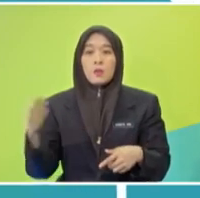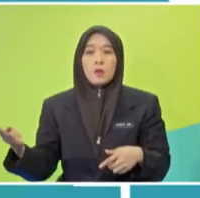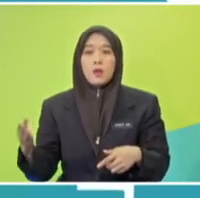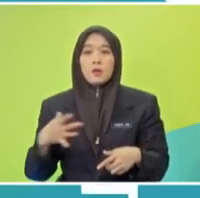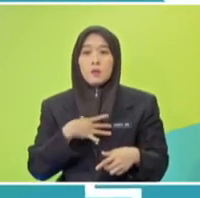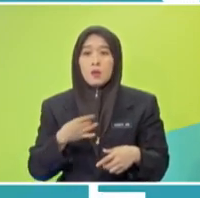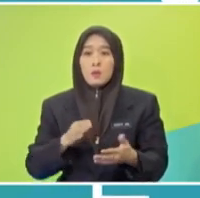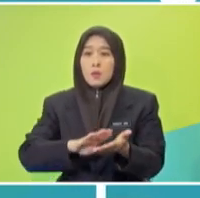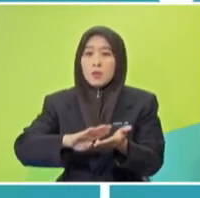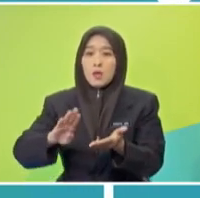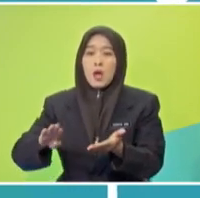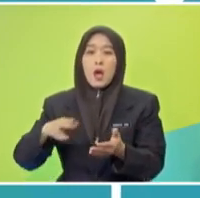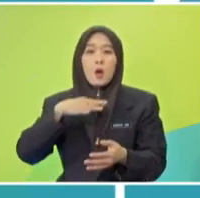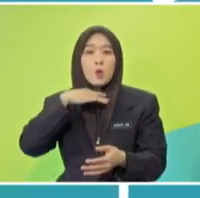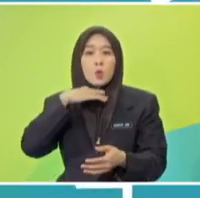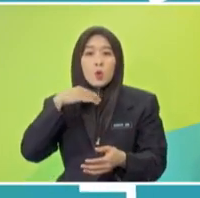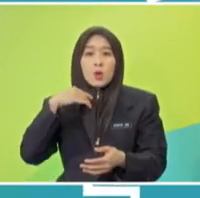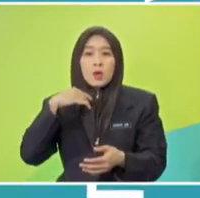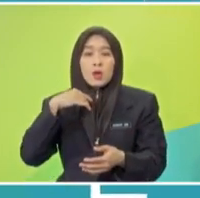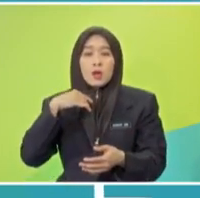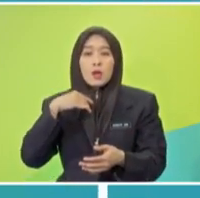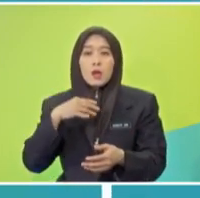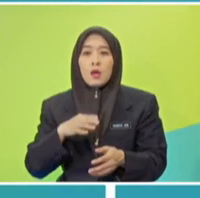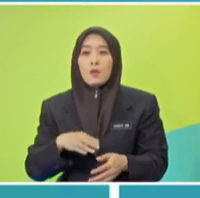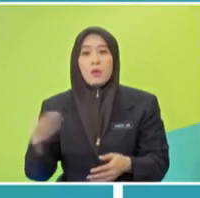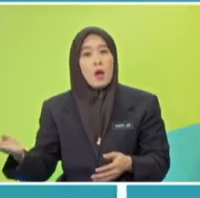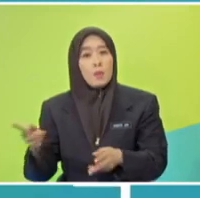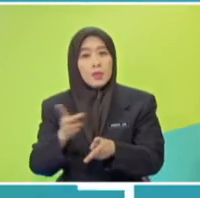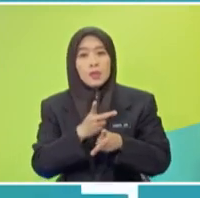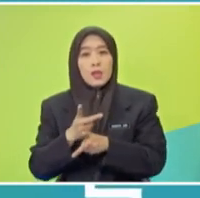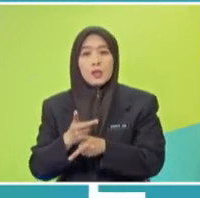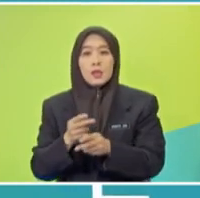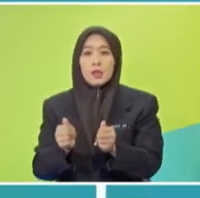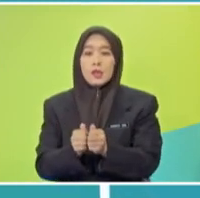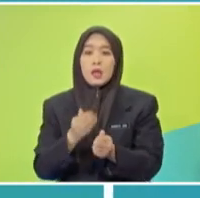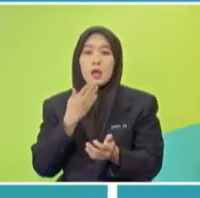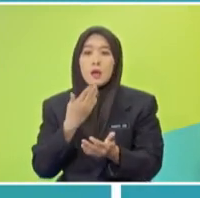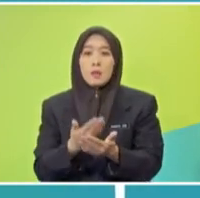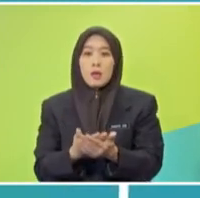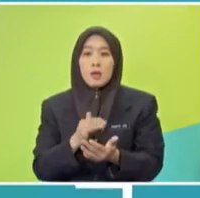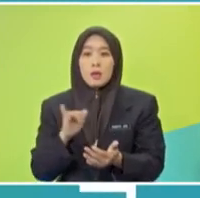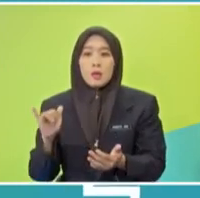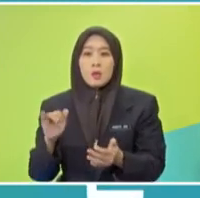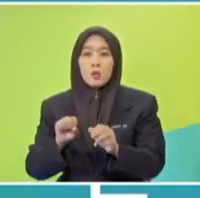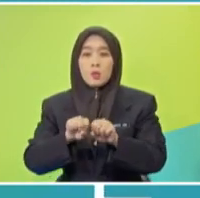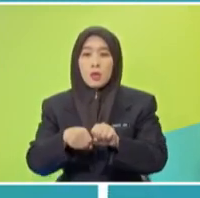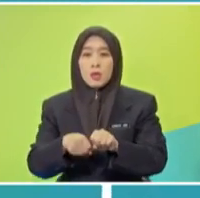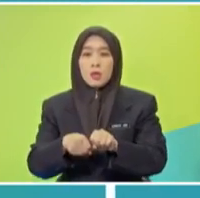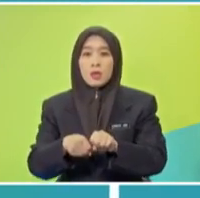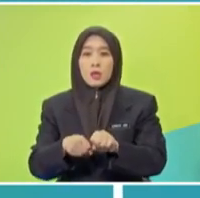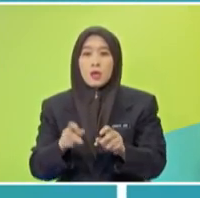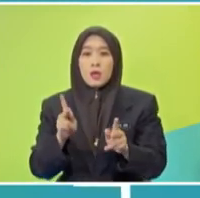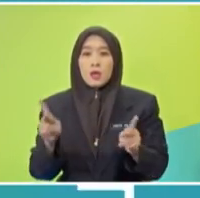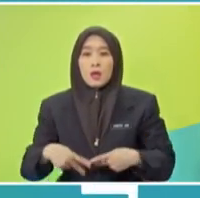dan beliau menjaga khataman itu dengan mainnya supaya khatangan itu kekal